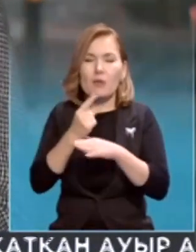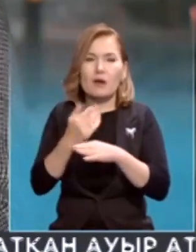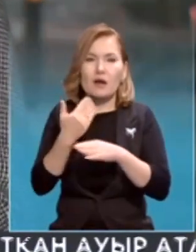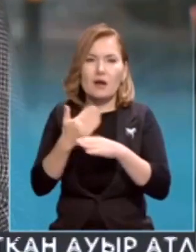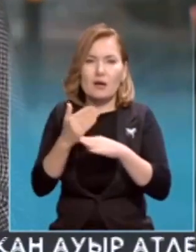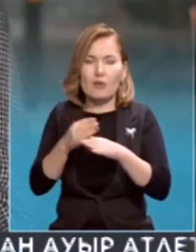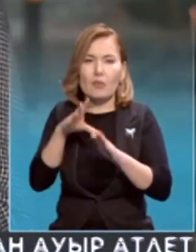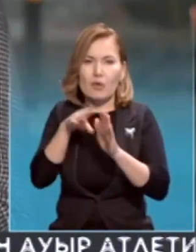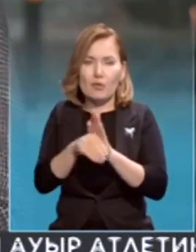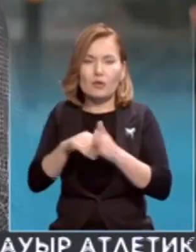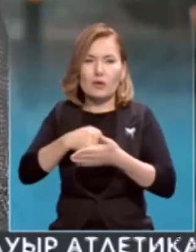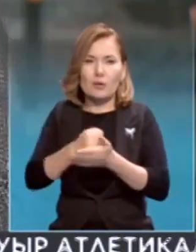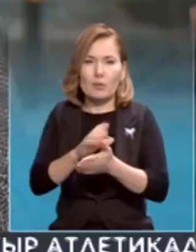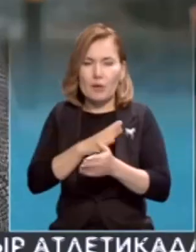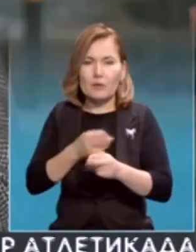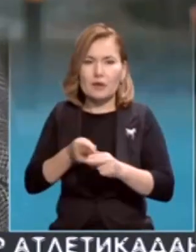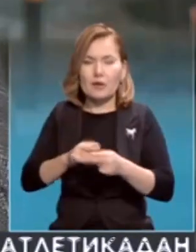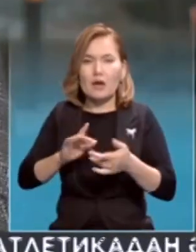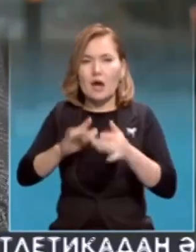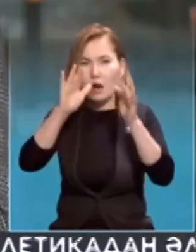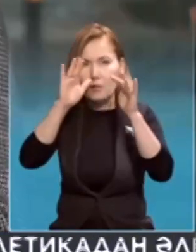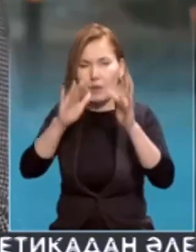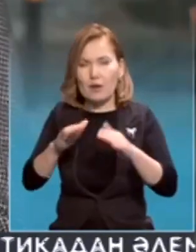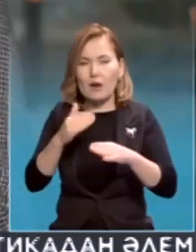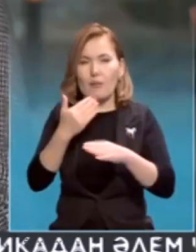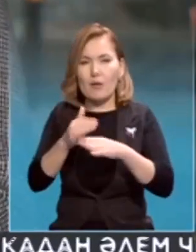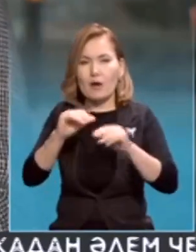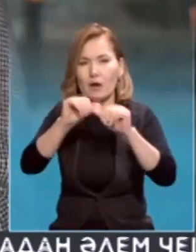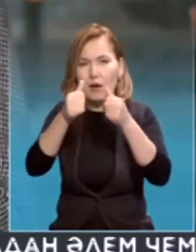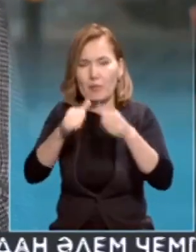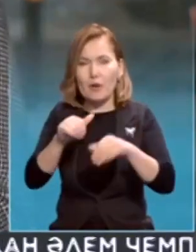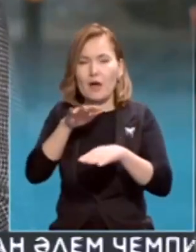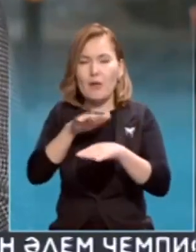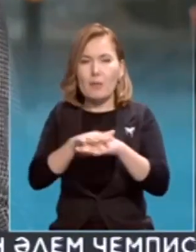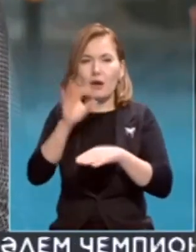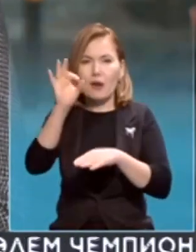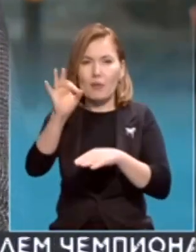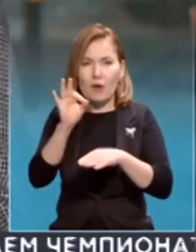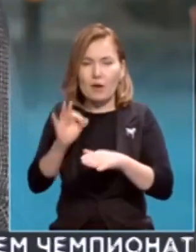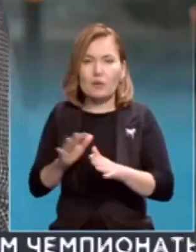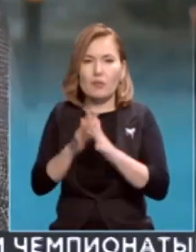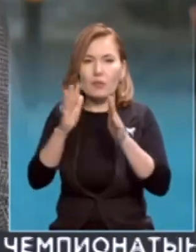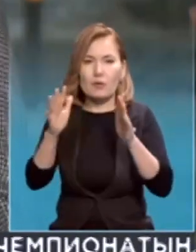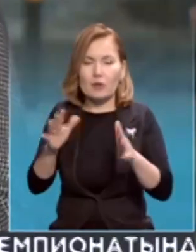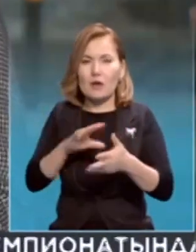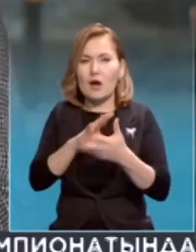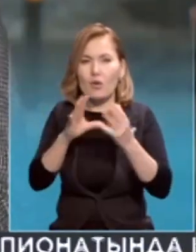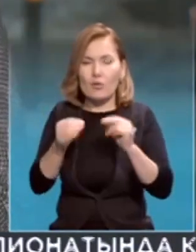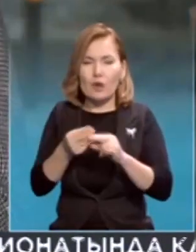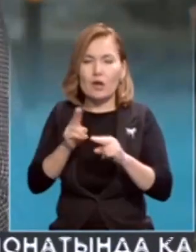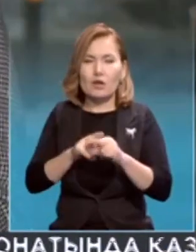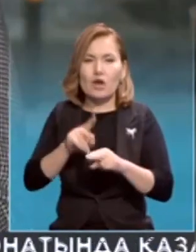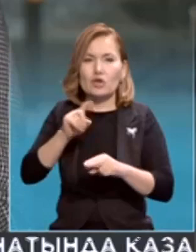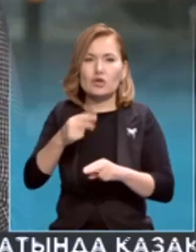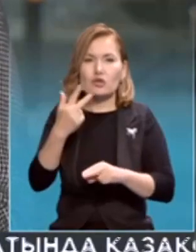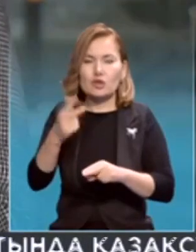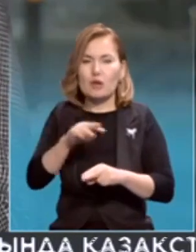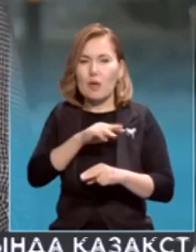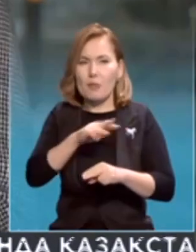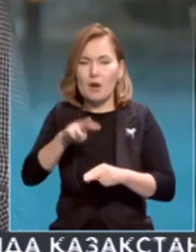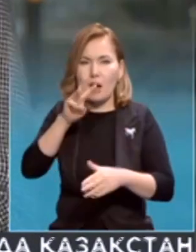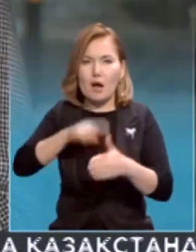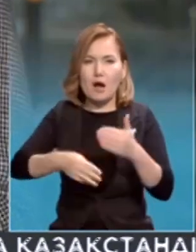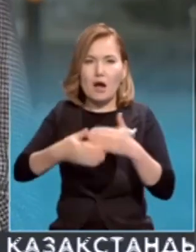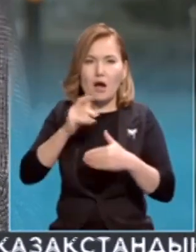бөлек, заңсыз айыппул салып, артык комиссия алууду көздөйтүн каржы уюмдары бар. Буган дейин аларга 103 миллион теңгеден аса